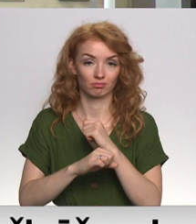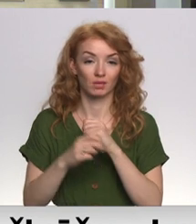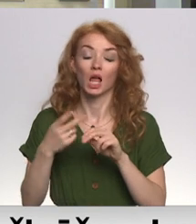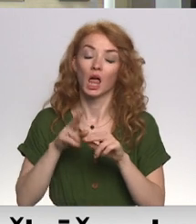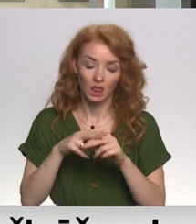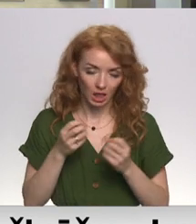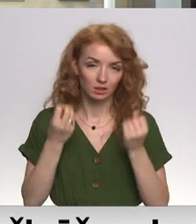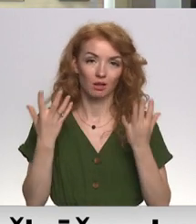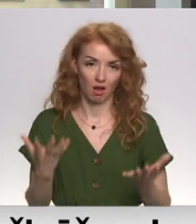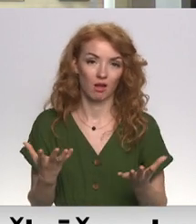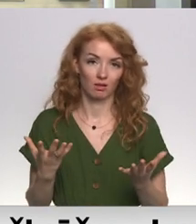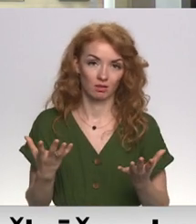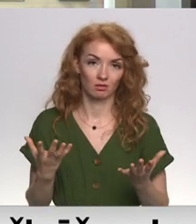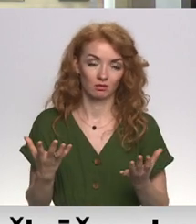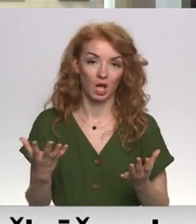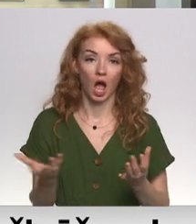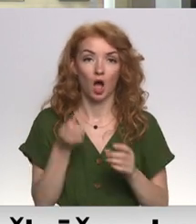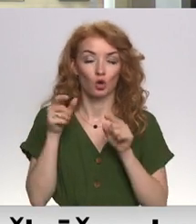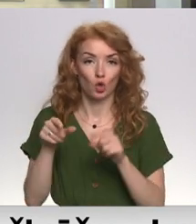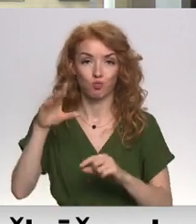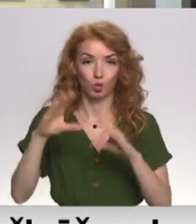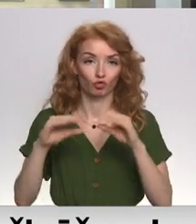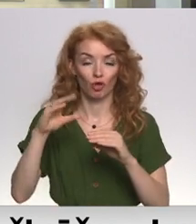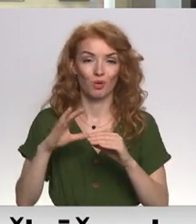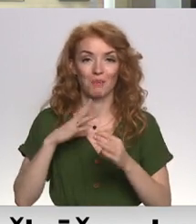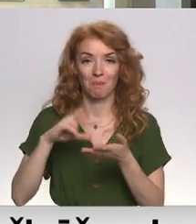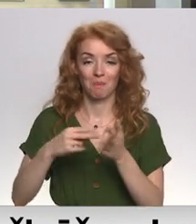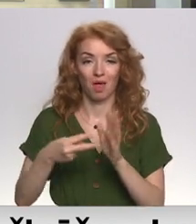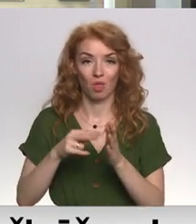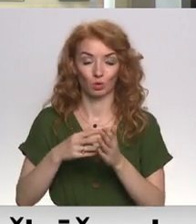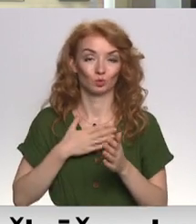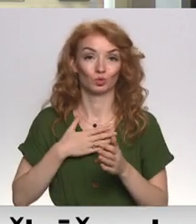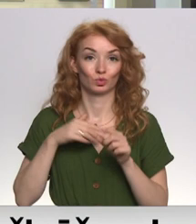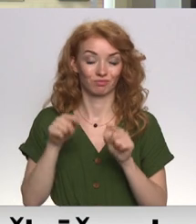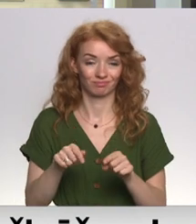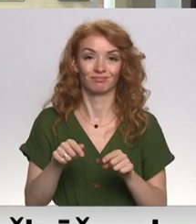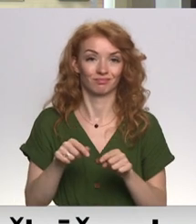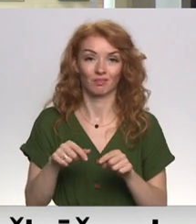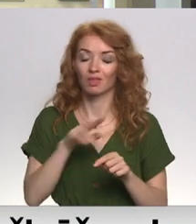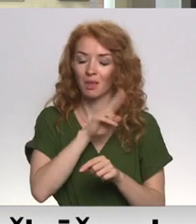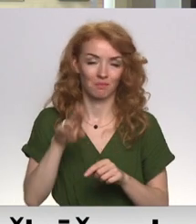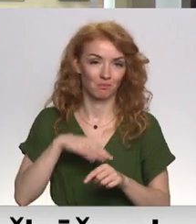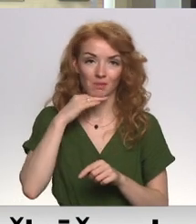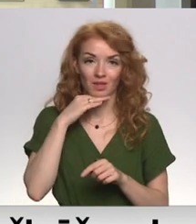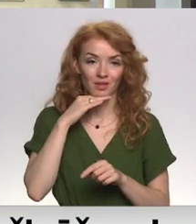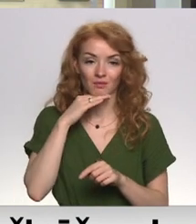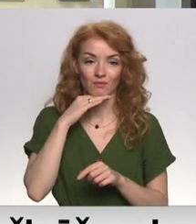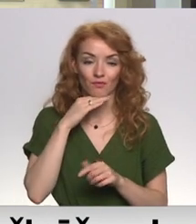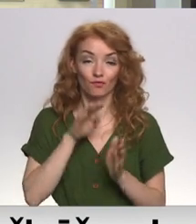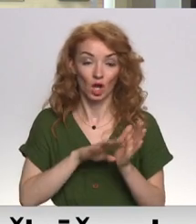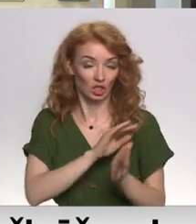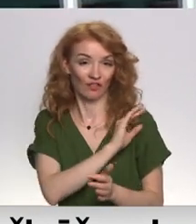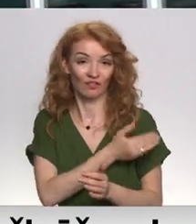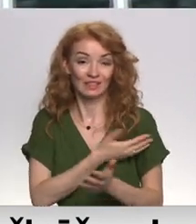pilnīgi skaidrs, ka ar tiem līdzekļiem, kādi jau bija plānoti Daugmales pamatskolas budžetā, ar tiem noteikti nepietiek. Vienkārši fiziski